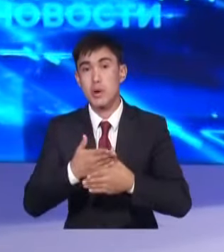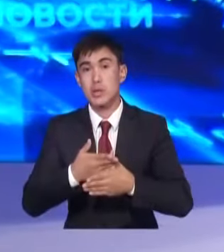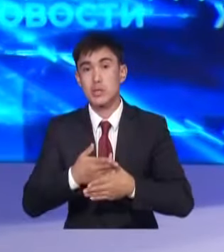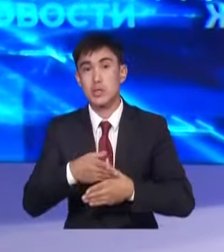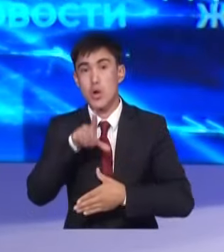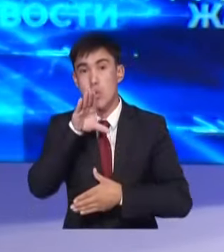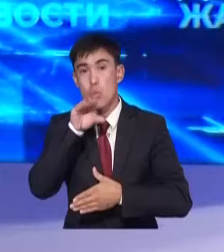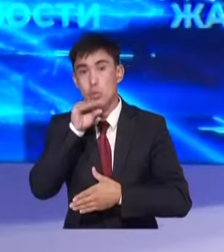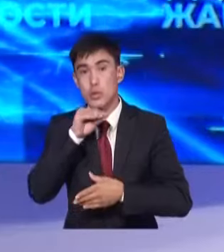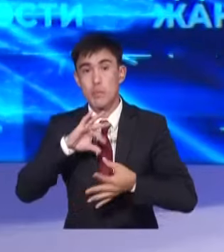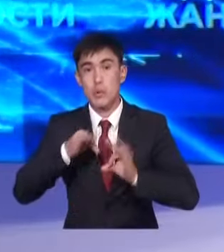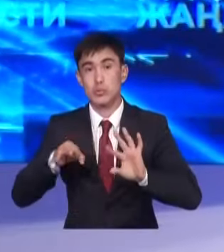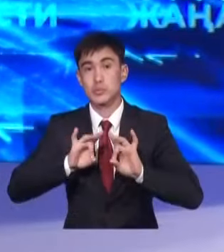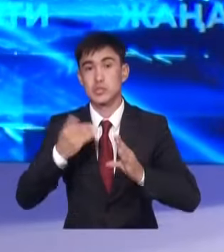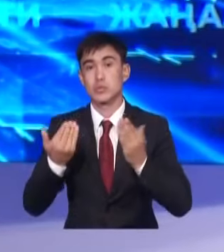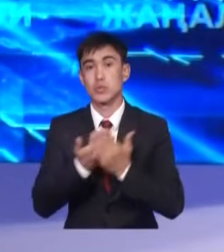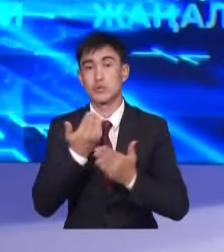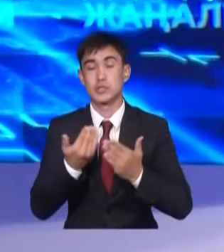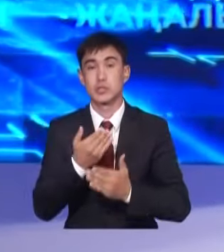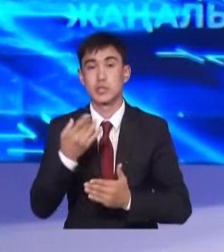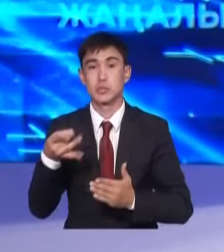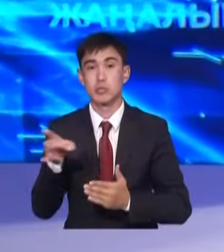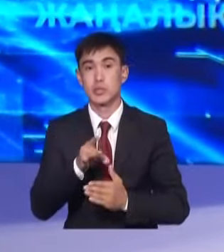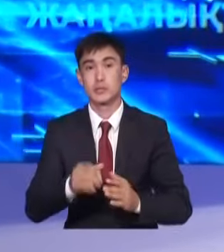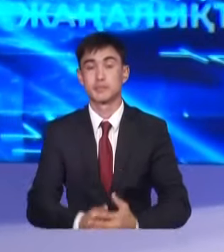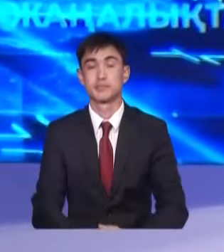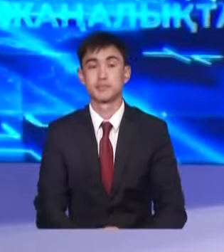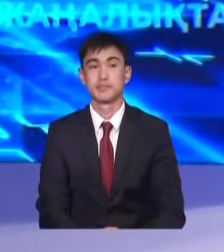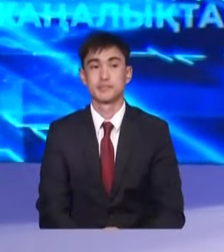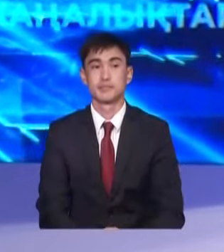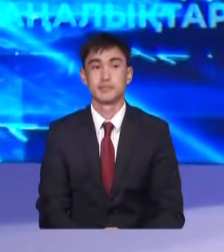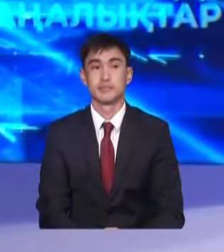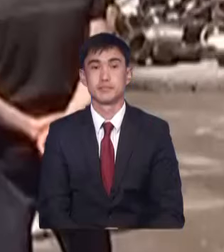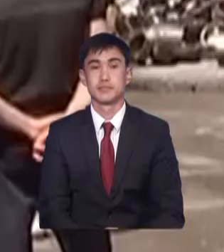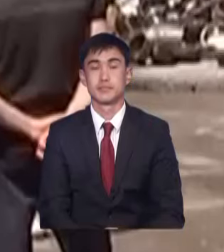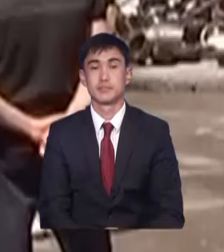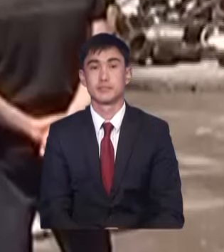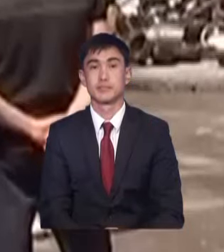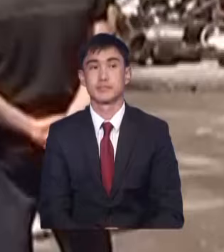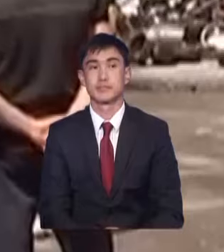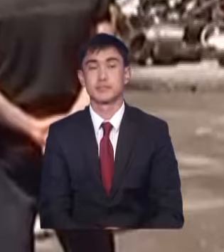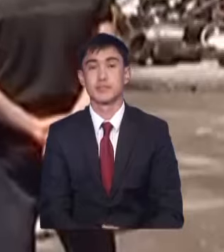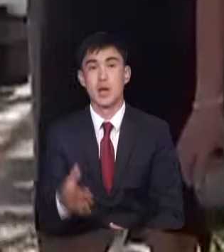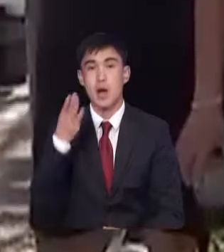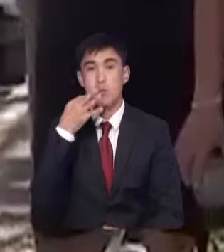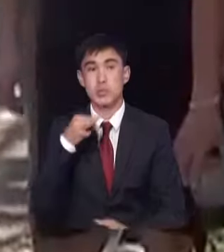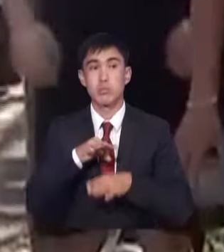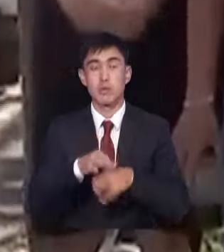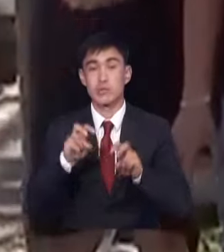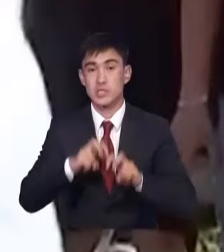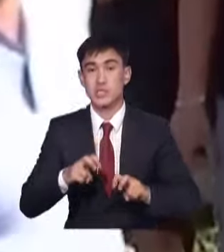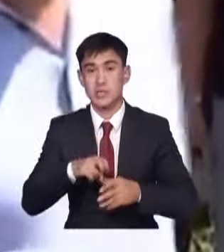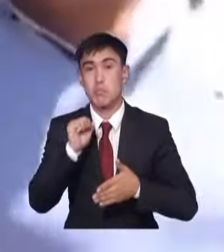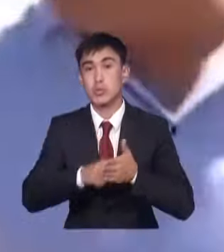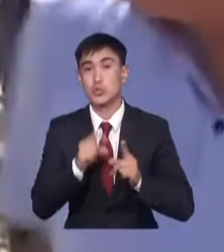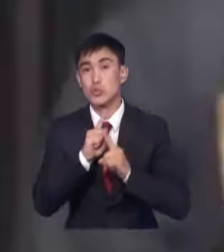помогли уткам подробности республиканских новостей в материале нашего корреспондента в Алмааты проводят расследование